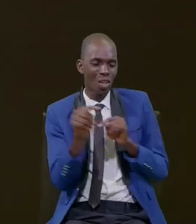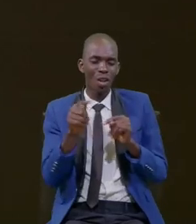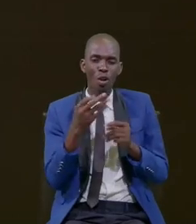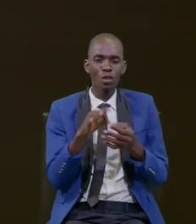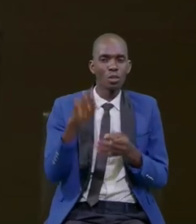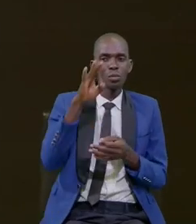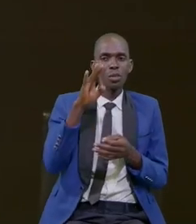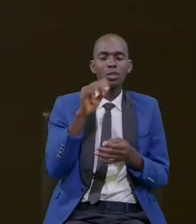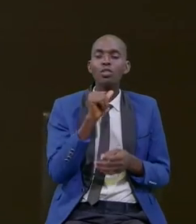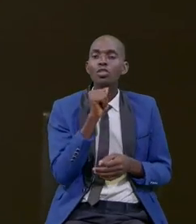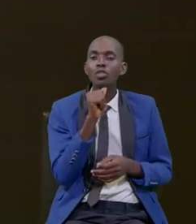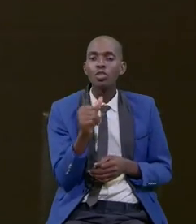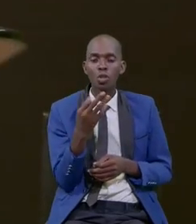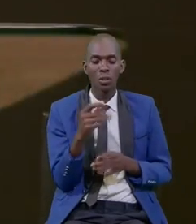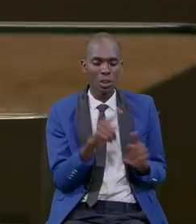le transfert